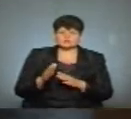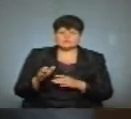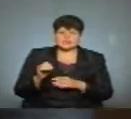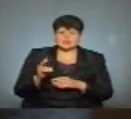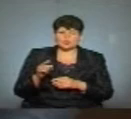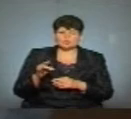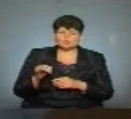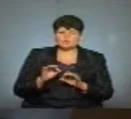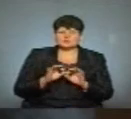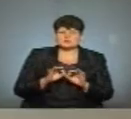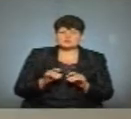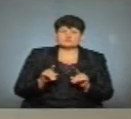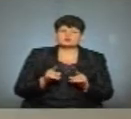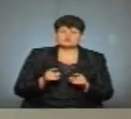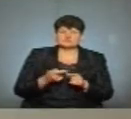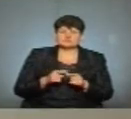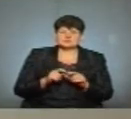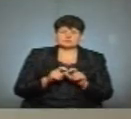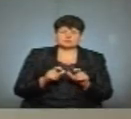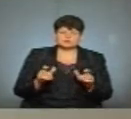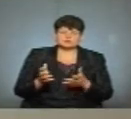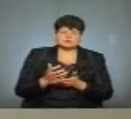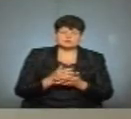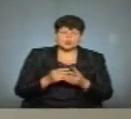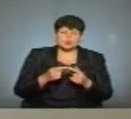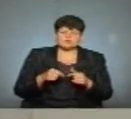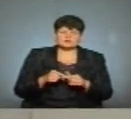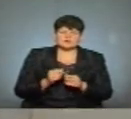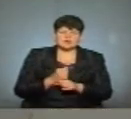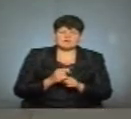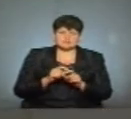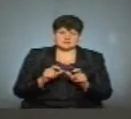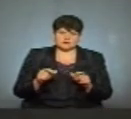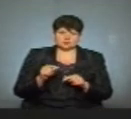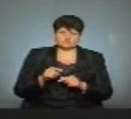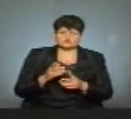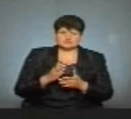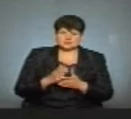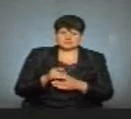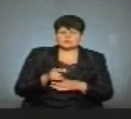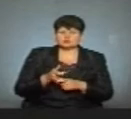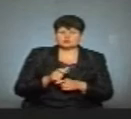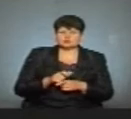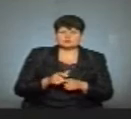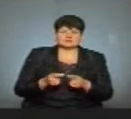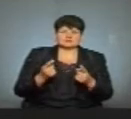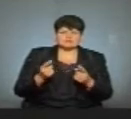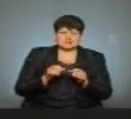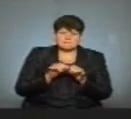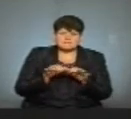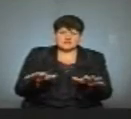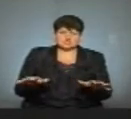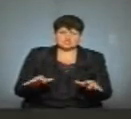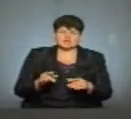Олег Соколовський розповідає, чому пункти збору організували в аптеках. Тому що їх є, по-перше, дуже потужна розширена мережа,